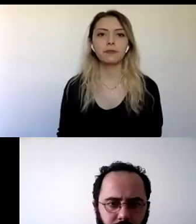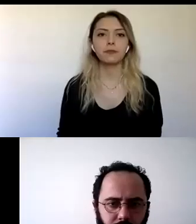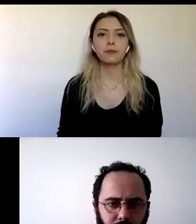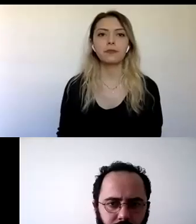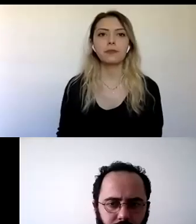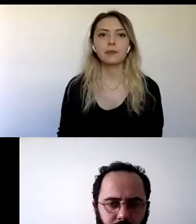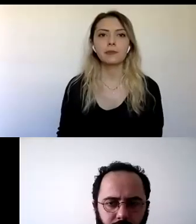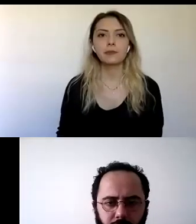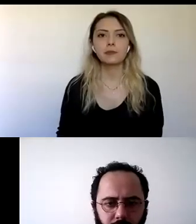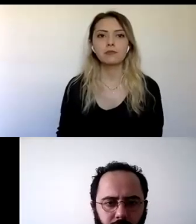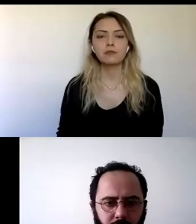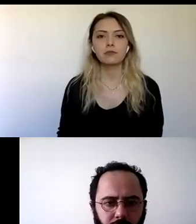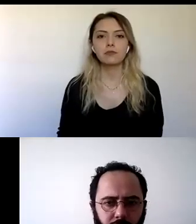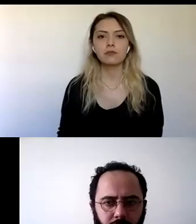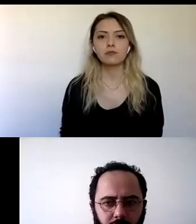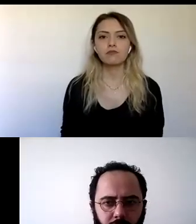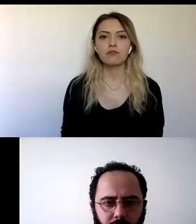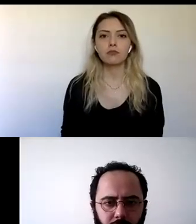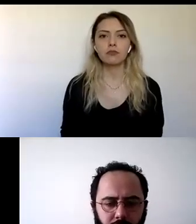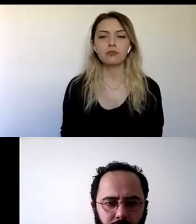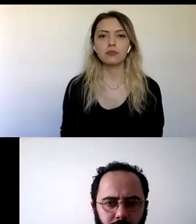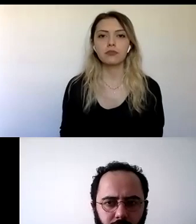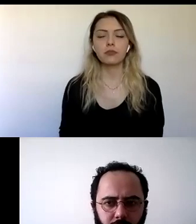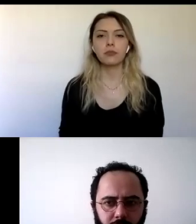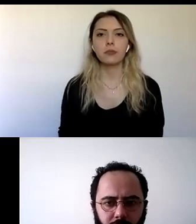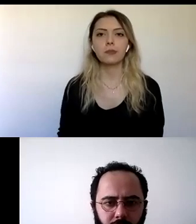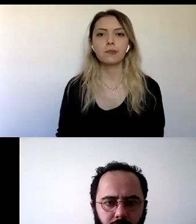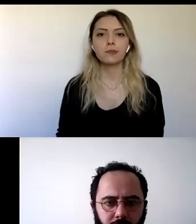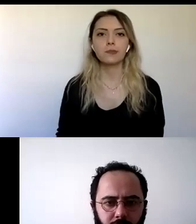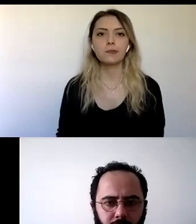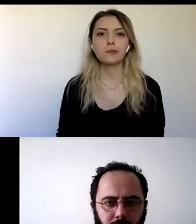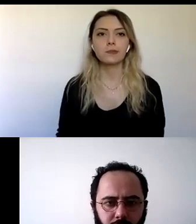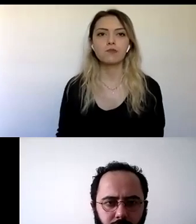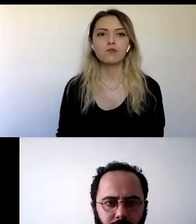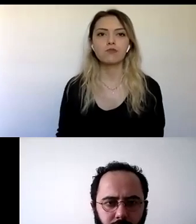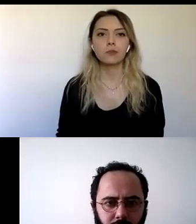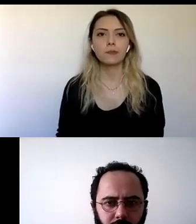de kaydedebiliyorsunuz. Şöyle ki mesela